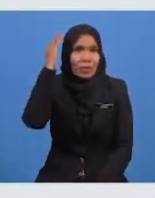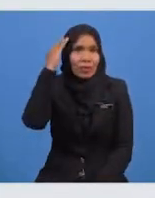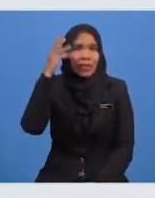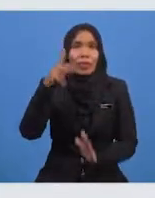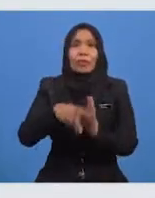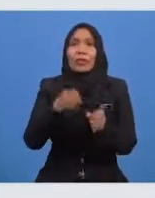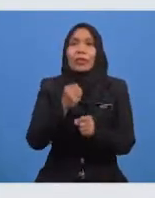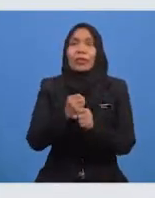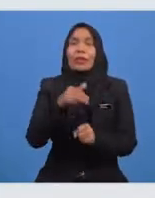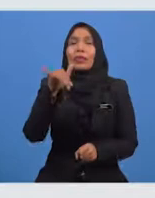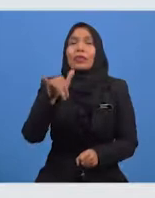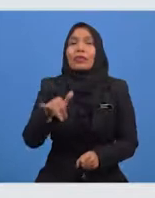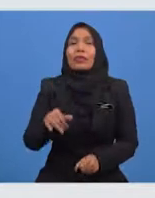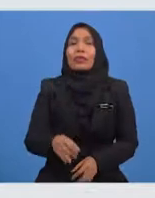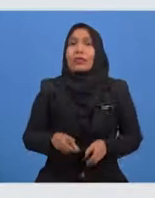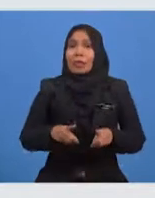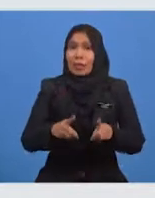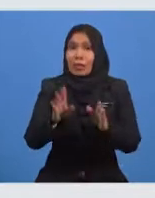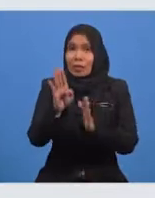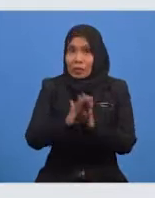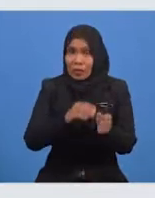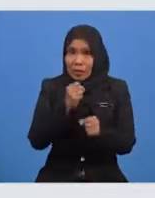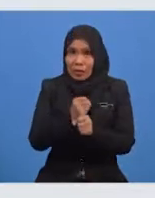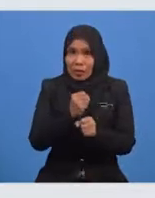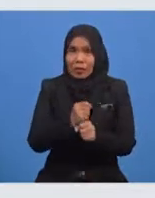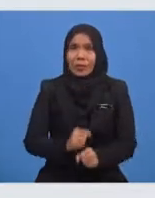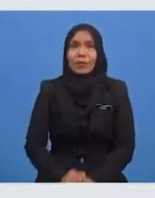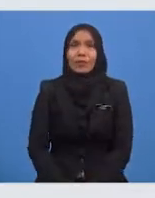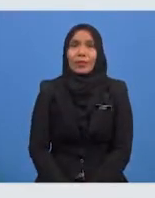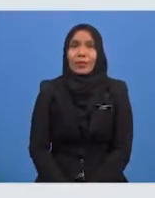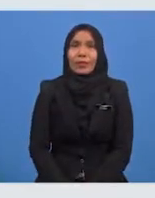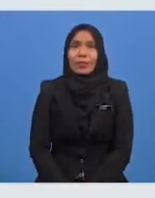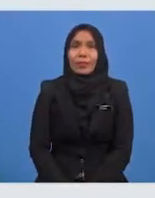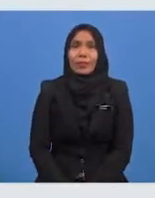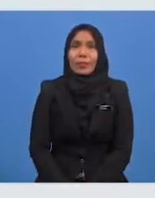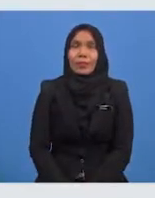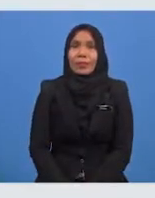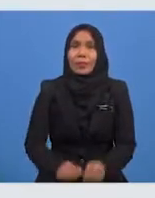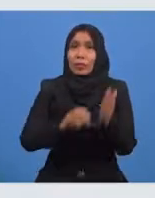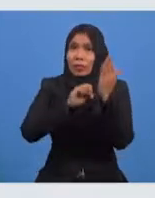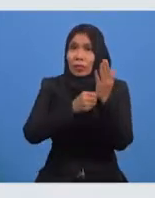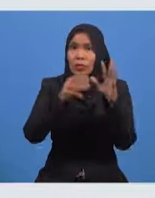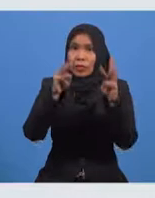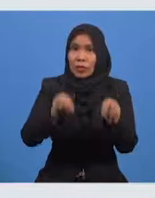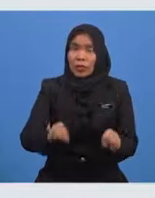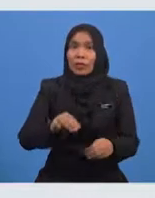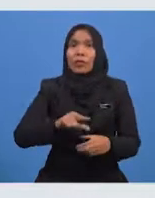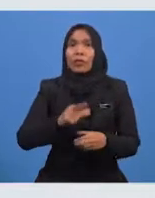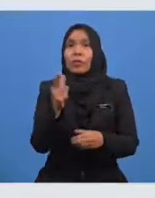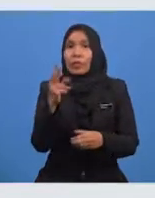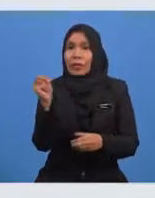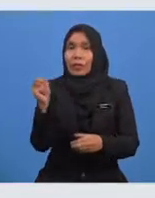atau sedang berkhidmat di sesebuah organisasi perniagaan. Manakala sumber manusia